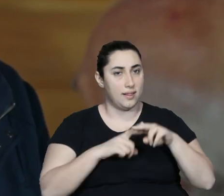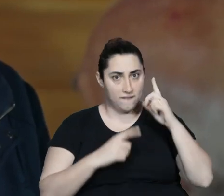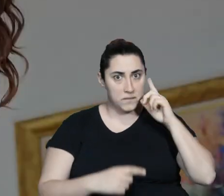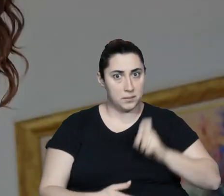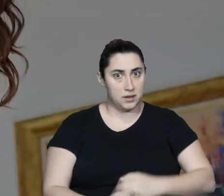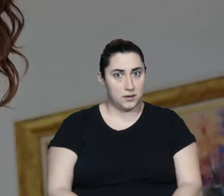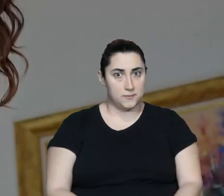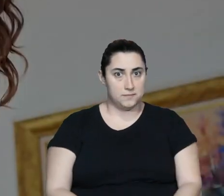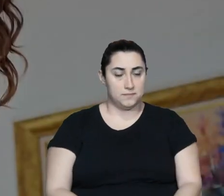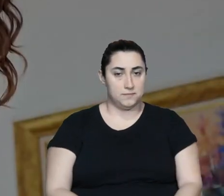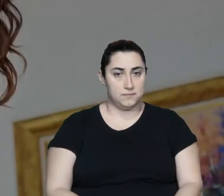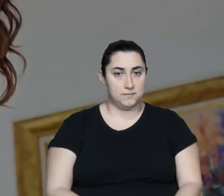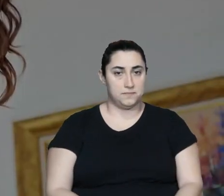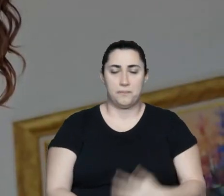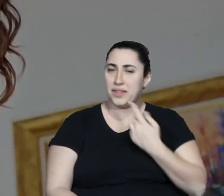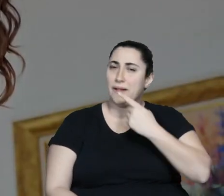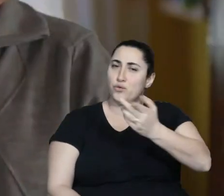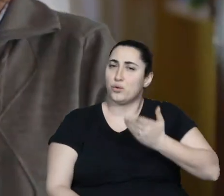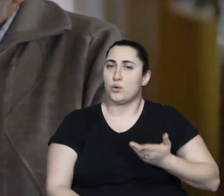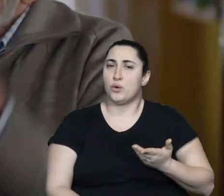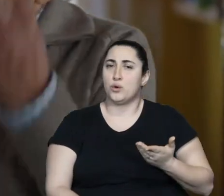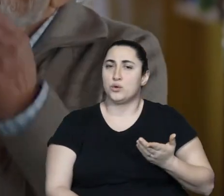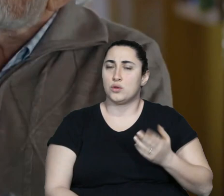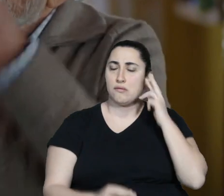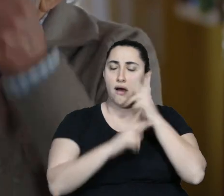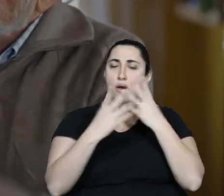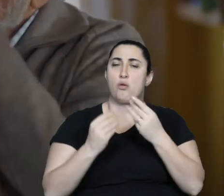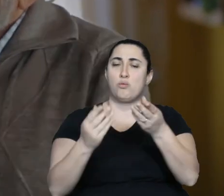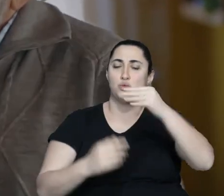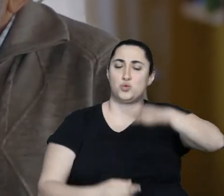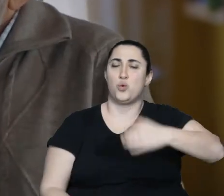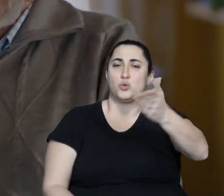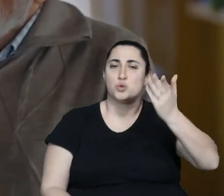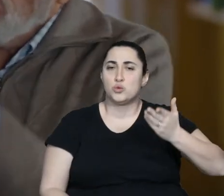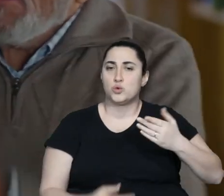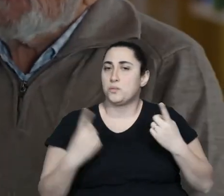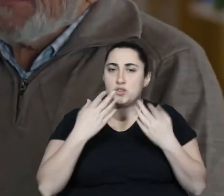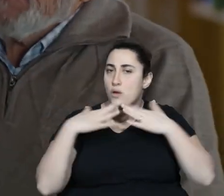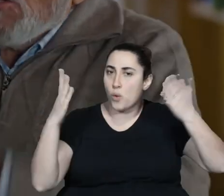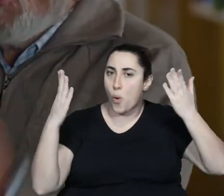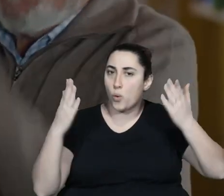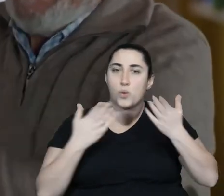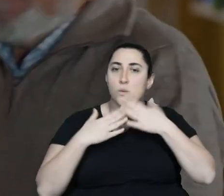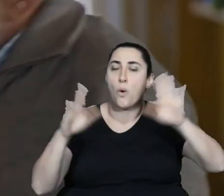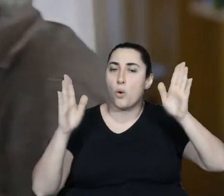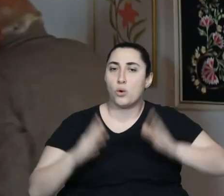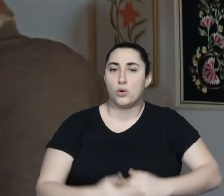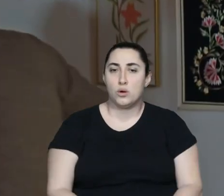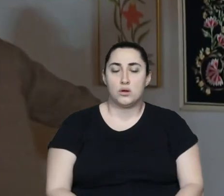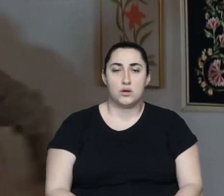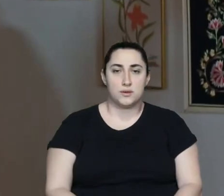Alev miydi? Ne diyorsun sen? Hayal görmüşsün sen çocuk kafanda. Yok öyle bir şey. Yok Alev